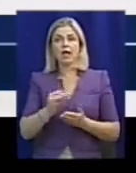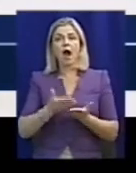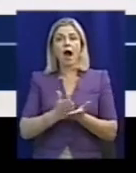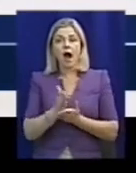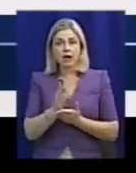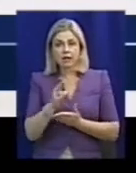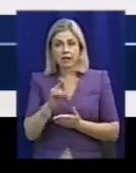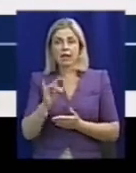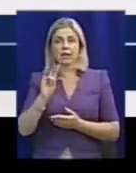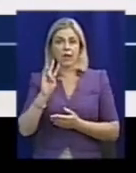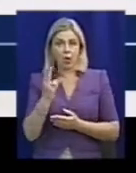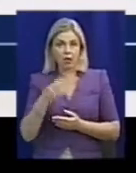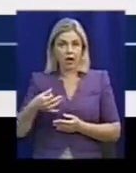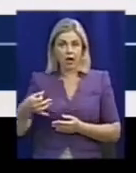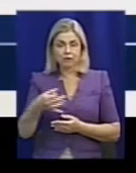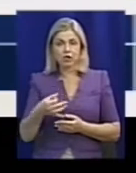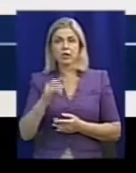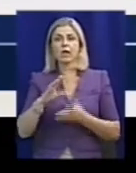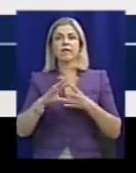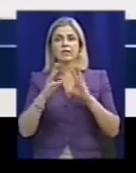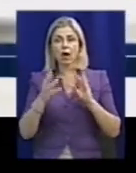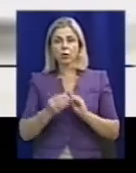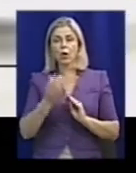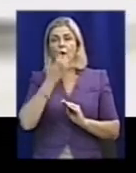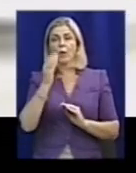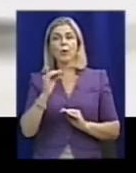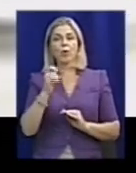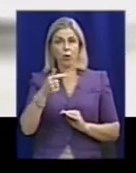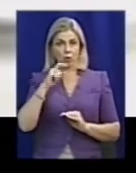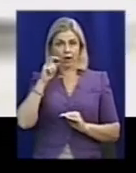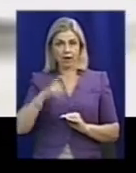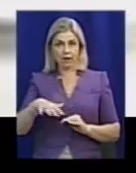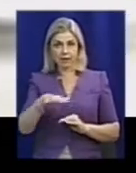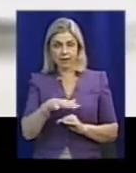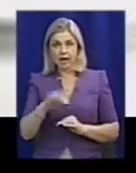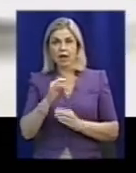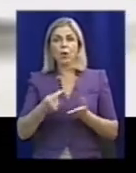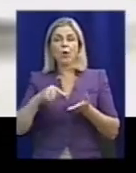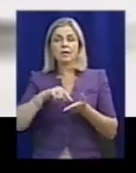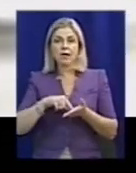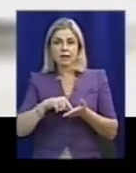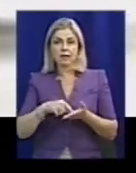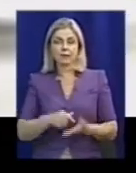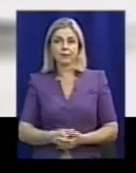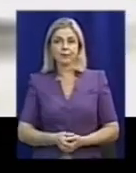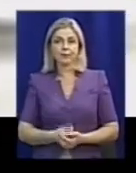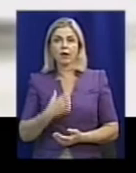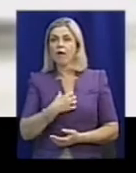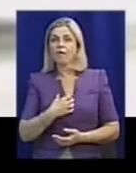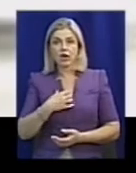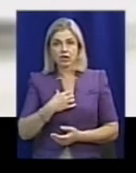топографічні карти Миколаївщини та взагалом півдня України з вказанням